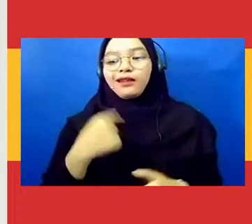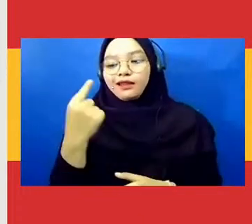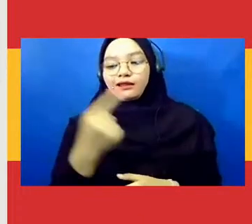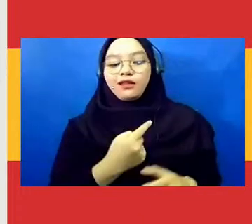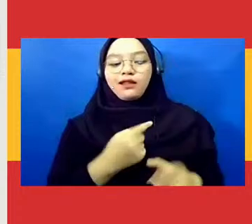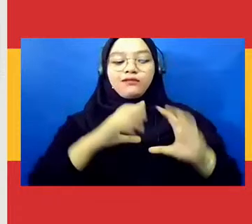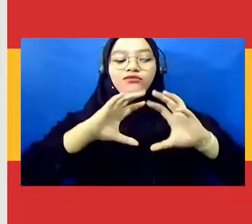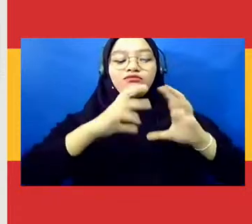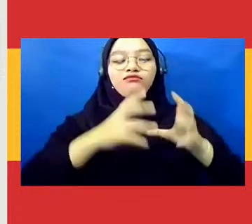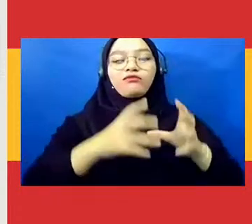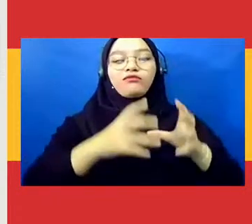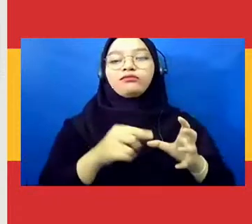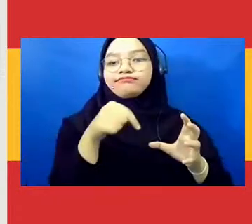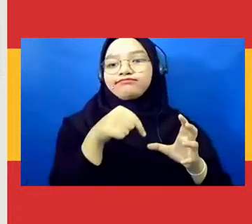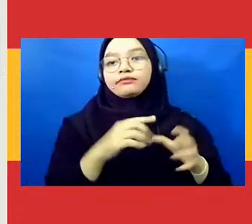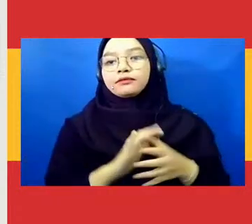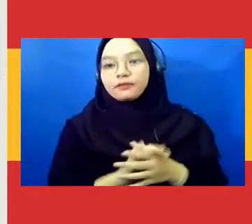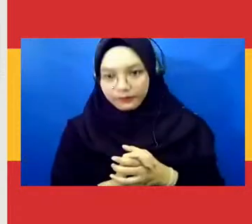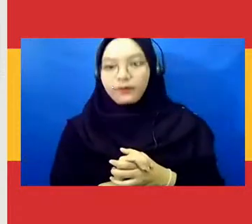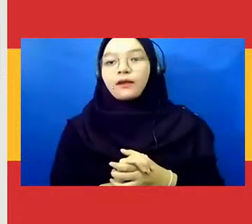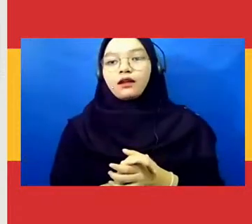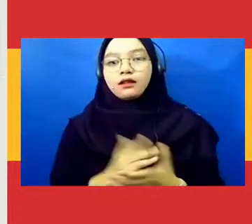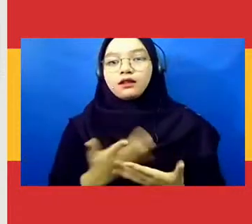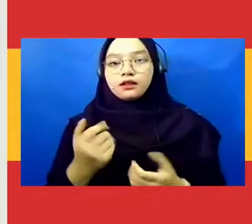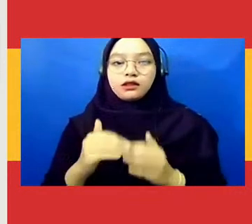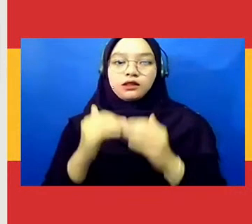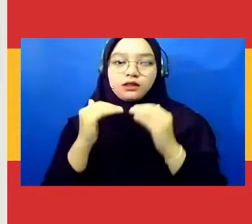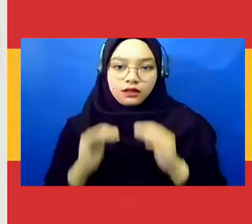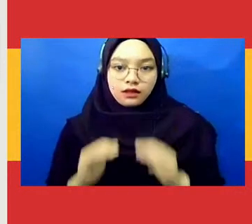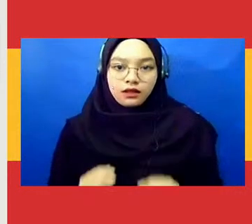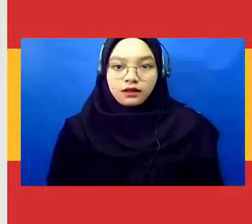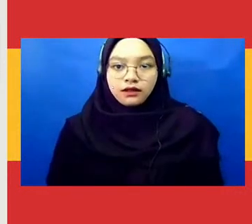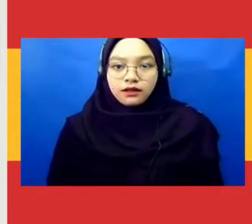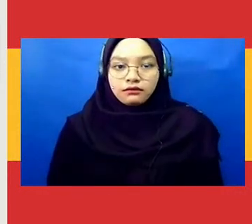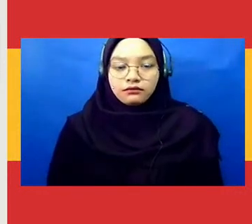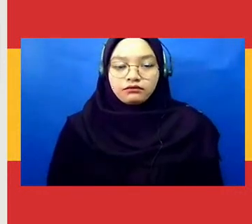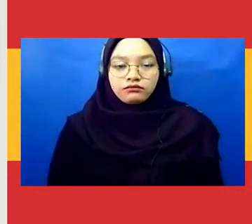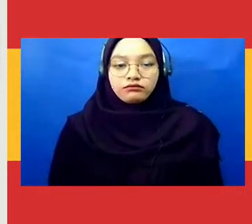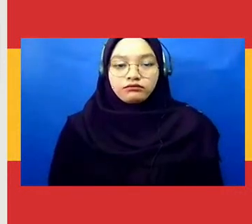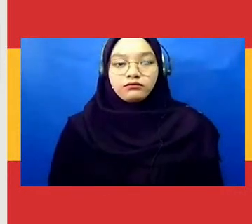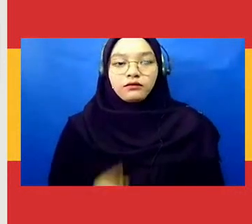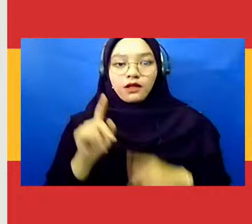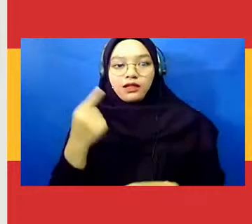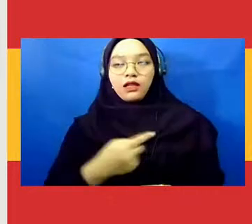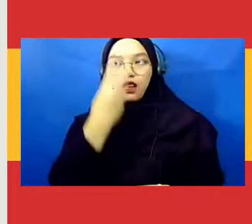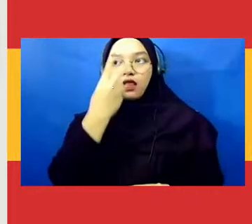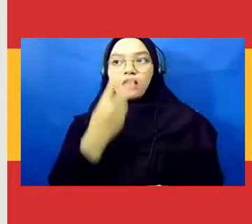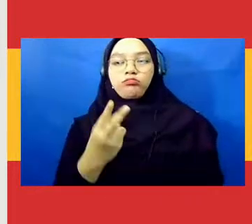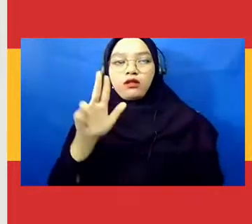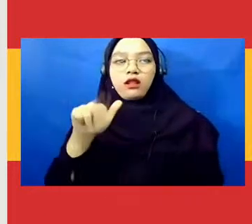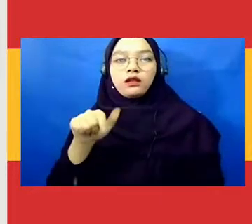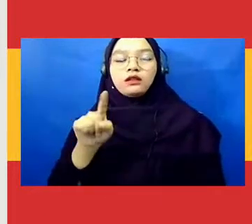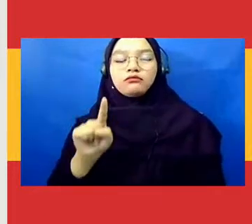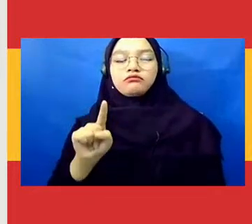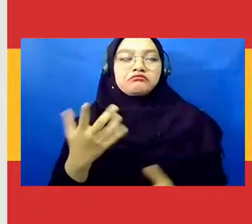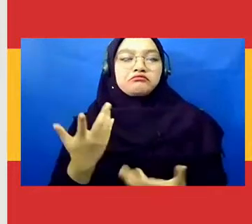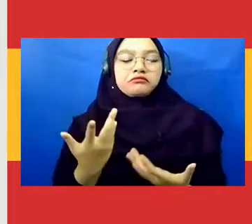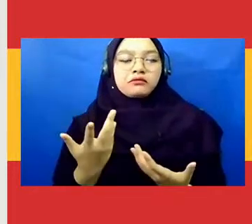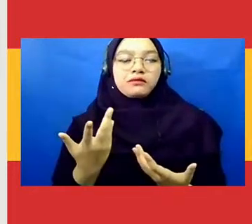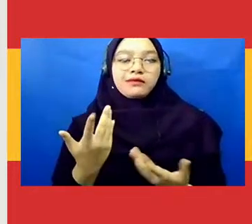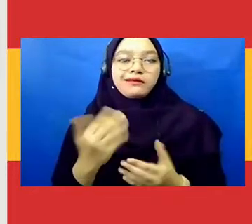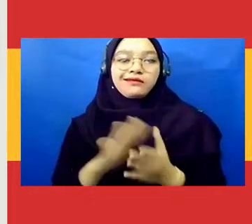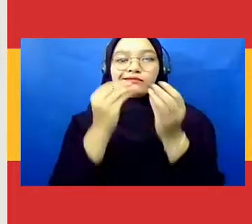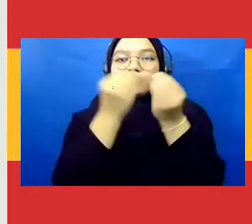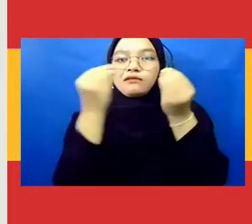ini. Slide saja, terus saja. Kalau kita lihat lagi bagaimana